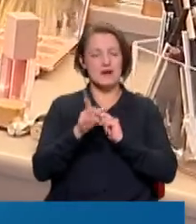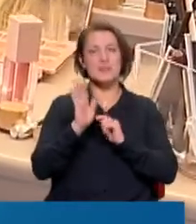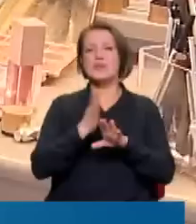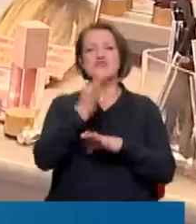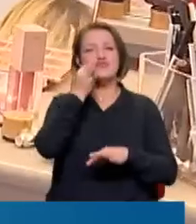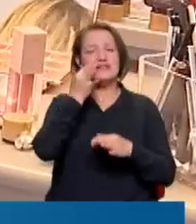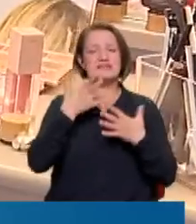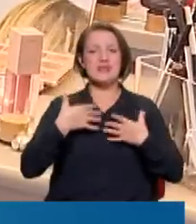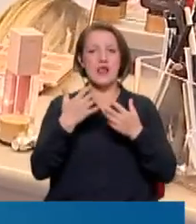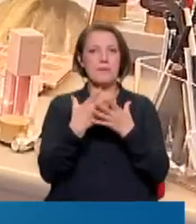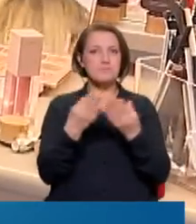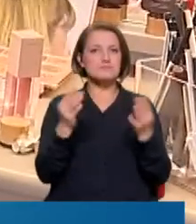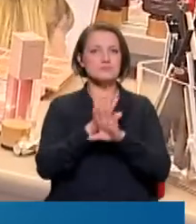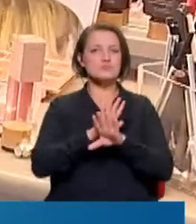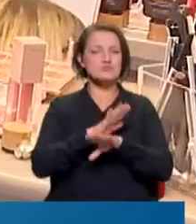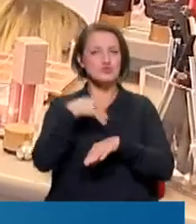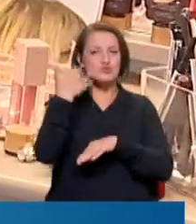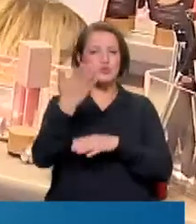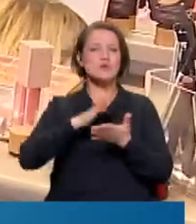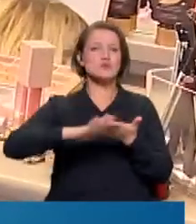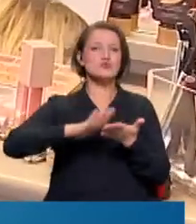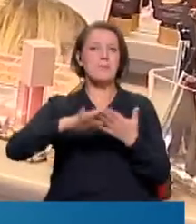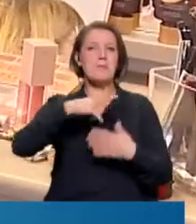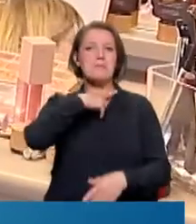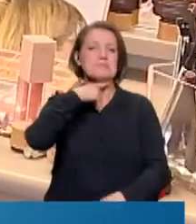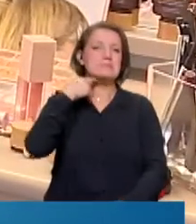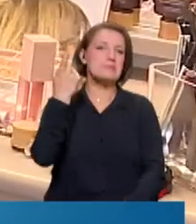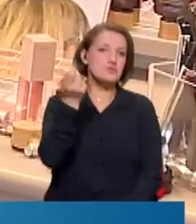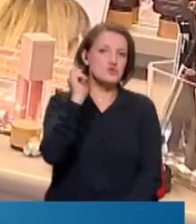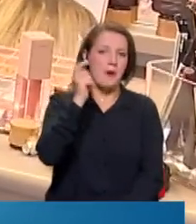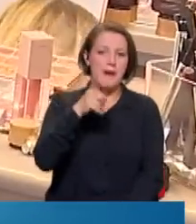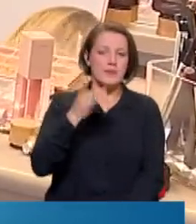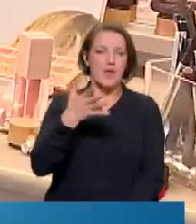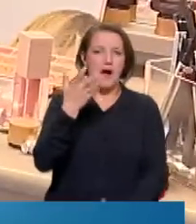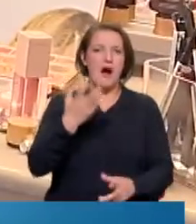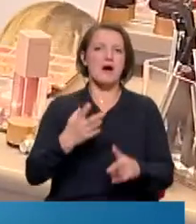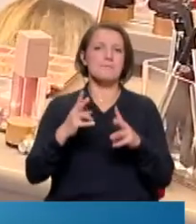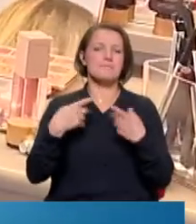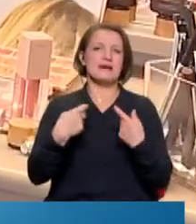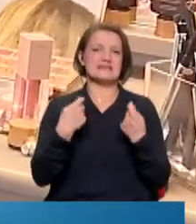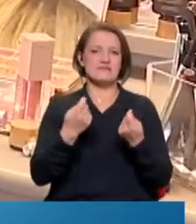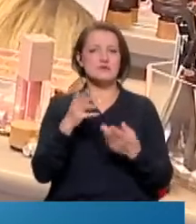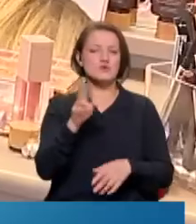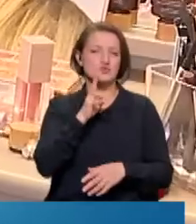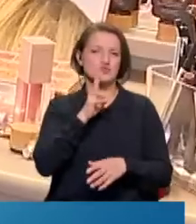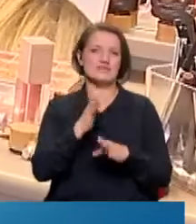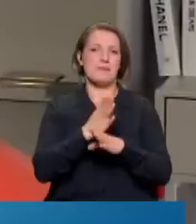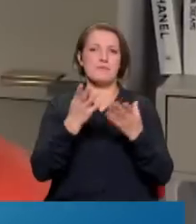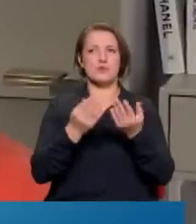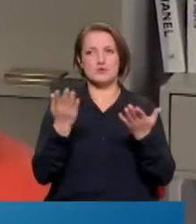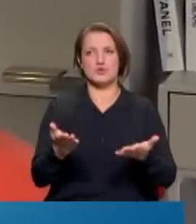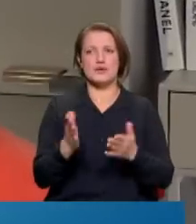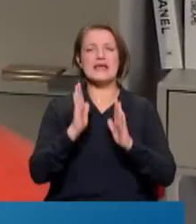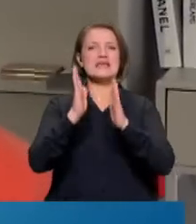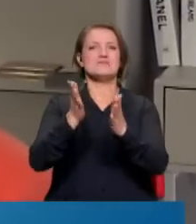cilt sağlığı kaybolduktan sonra terfisi neredeyse imkansız ve Bu çok daha ağır faturalara ve sonuçlara yol açabiliyor